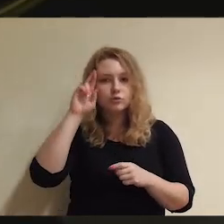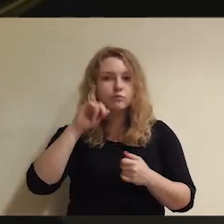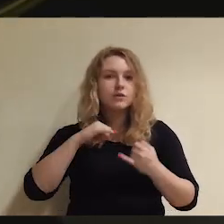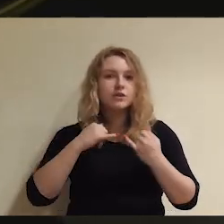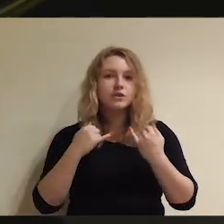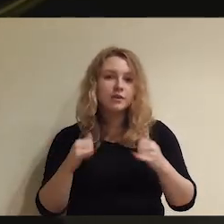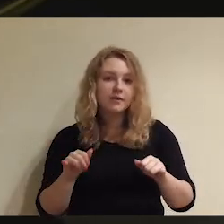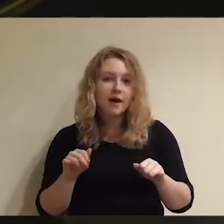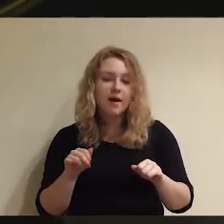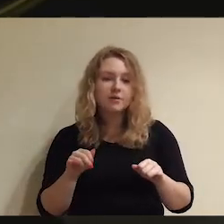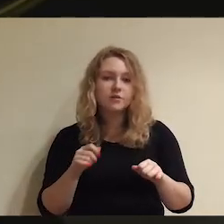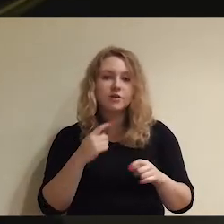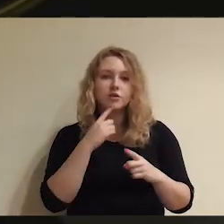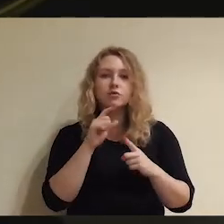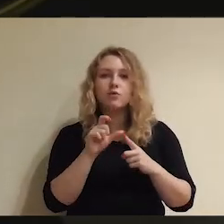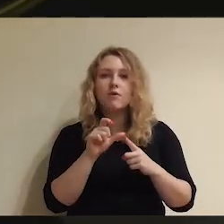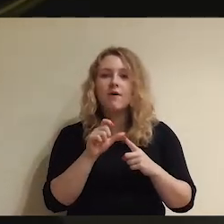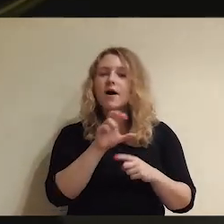Zrozumieć je inaczej?